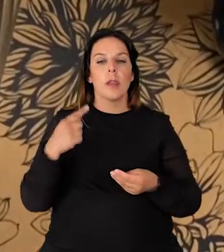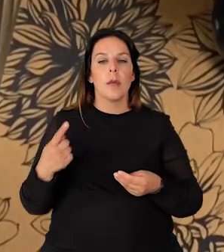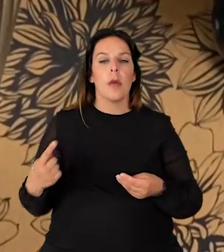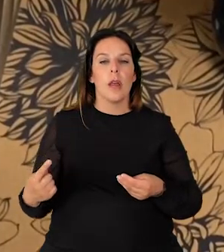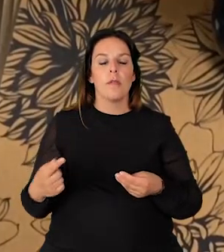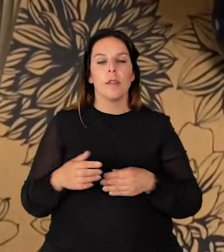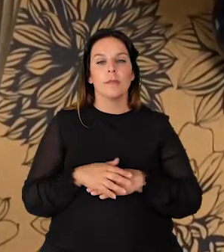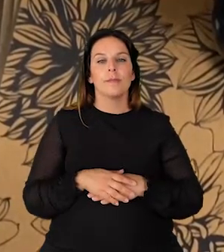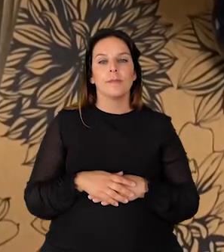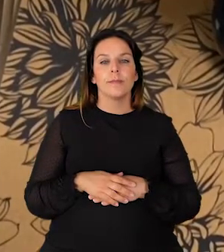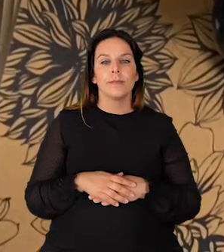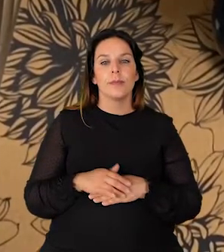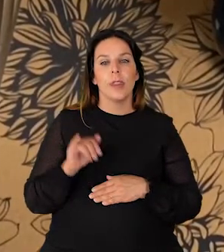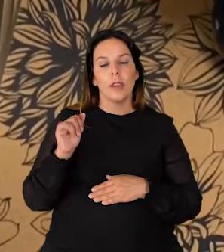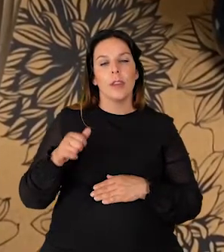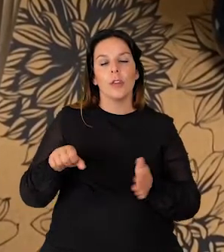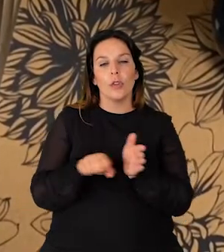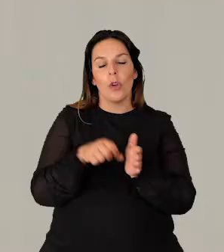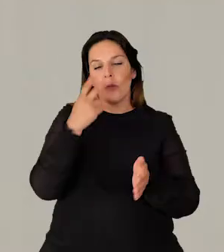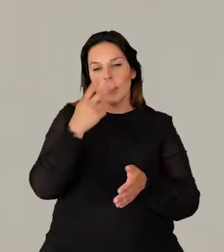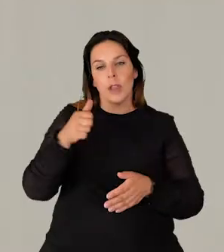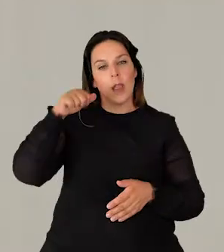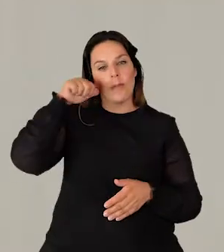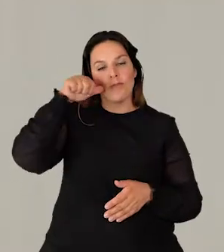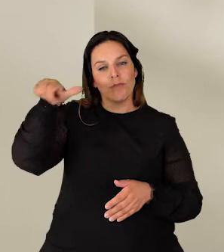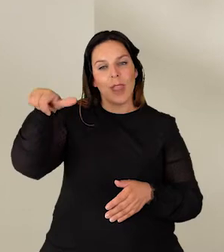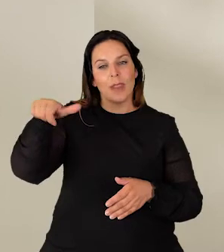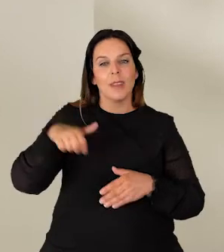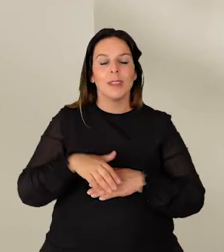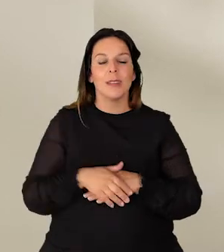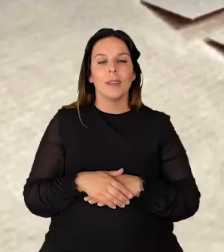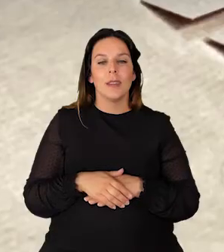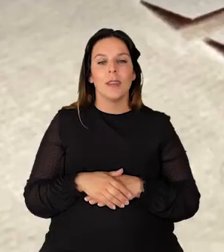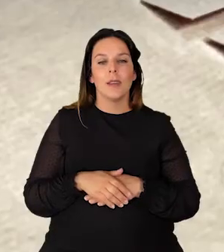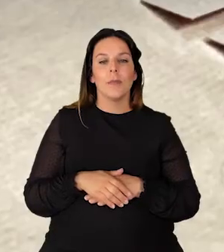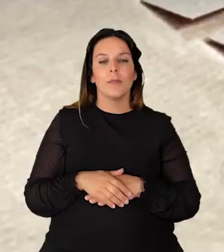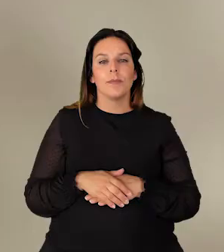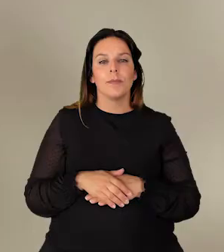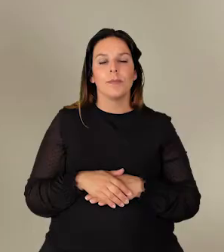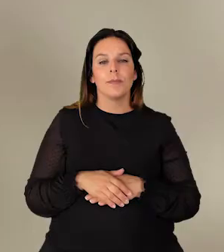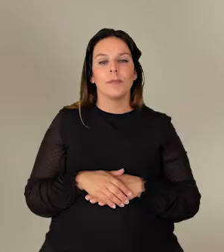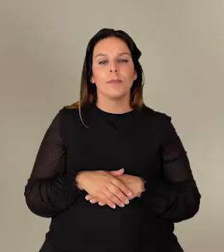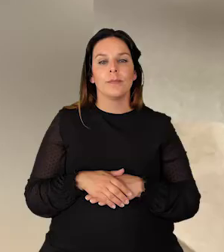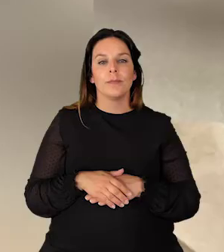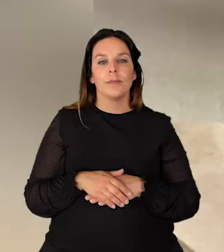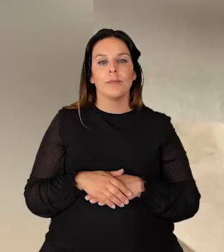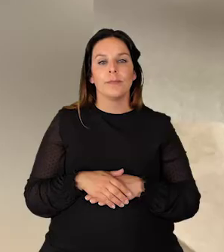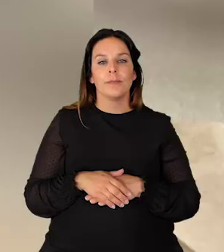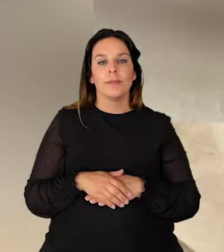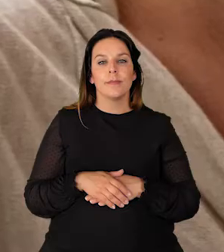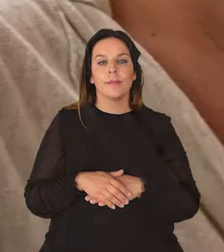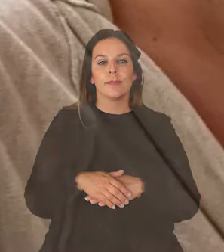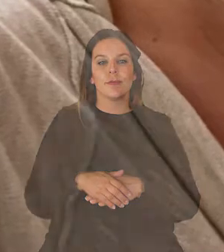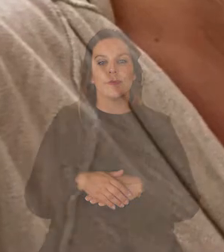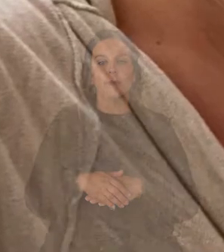Waszej wyobraźni i widzimy się po takim powrocie z kosmosu w przyszłym tygodniu.